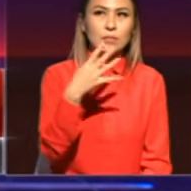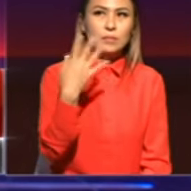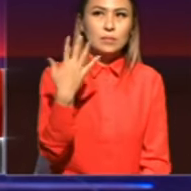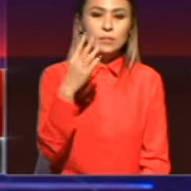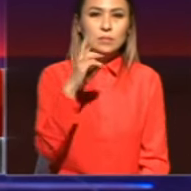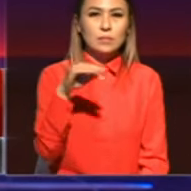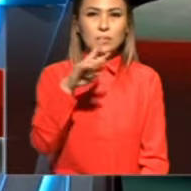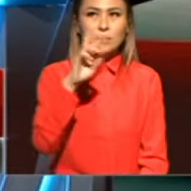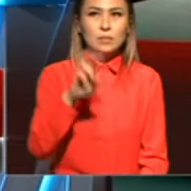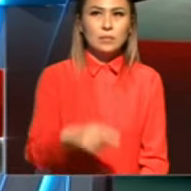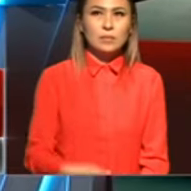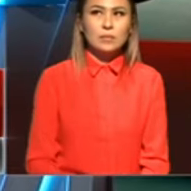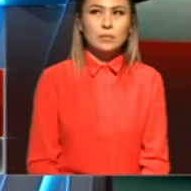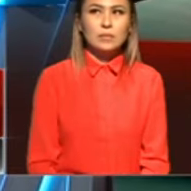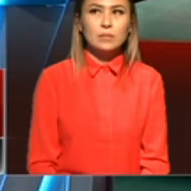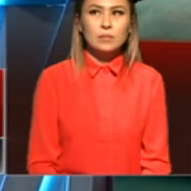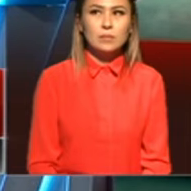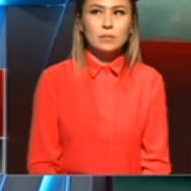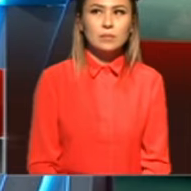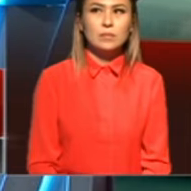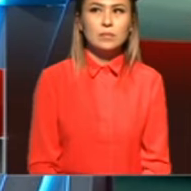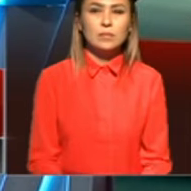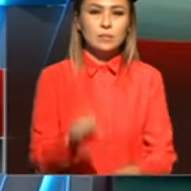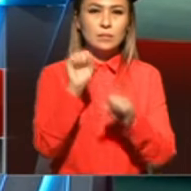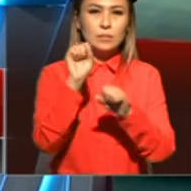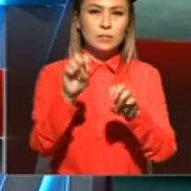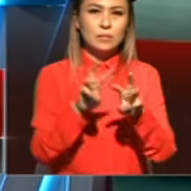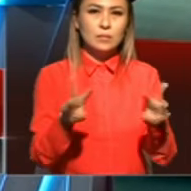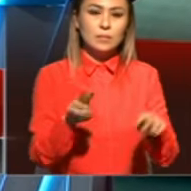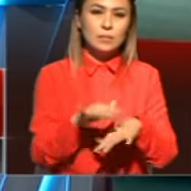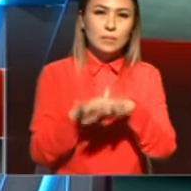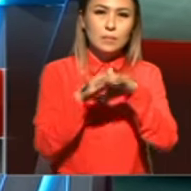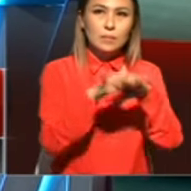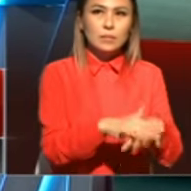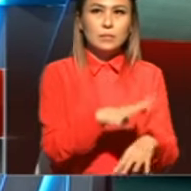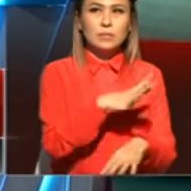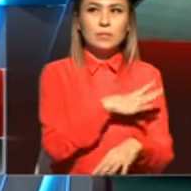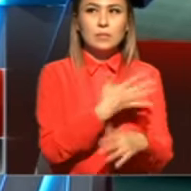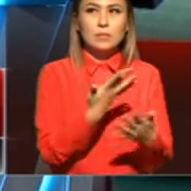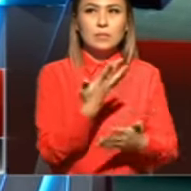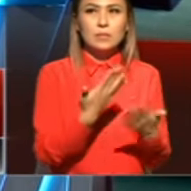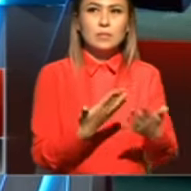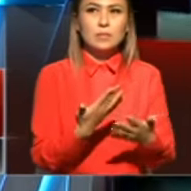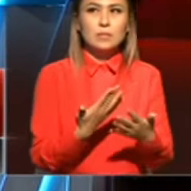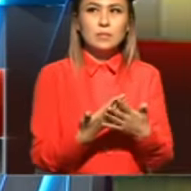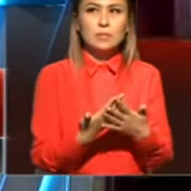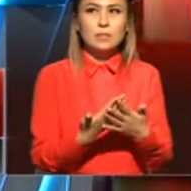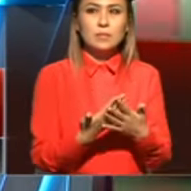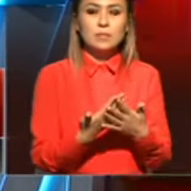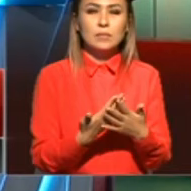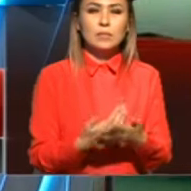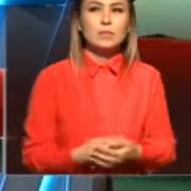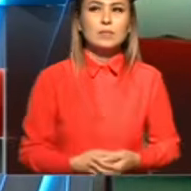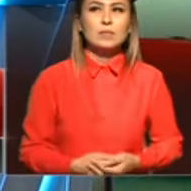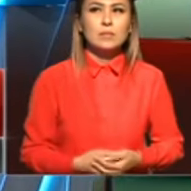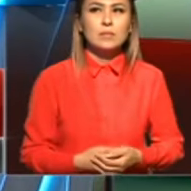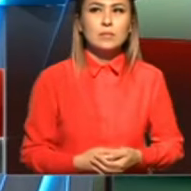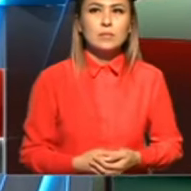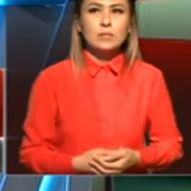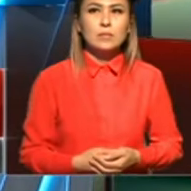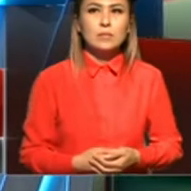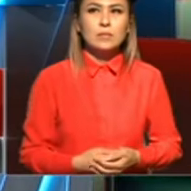Ол қорғаныс министрлігіне бөлінді ма? Жоқ, айтпаймын. Немесе күш құрылымдарына бөлінді ма? Жоқ, жалпы